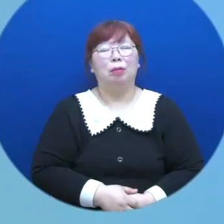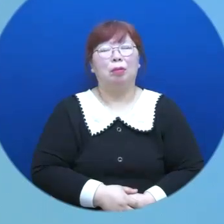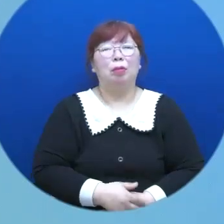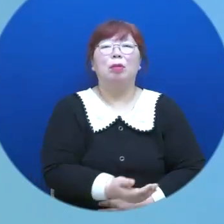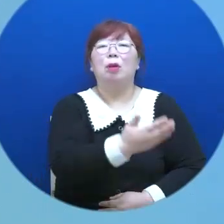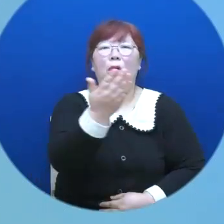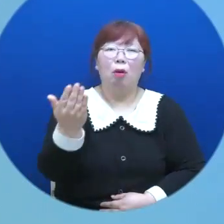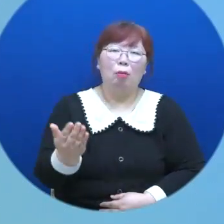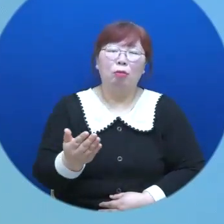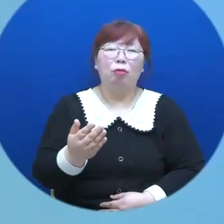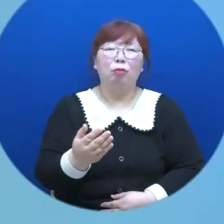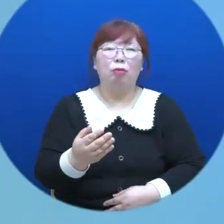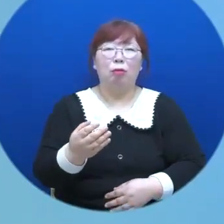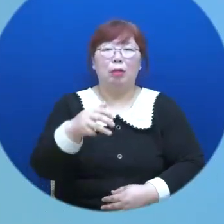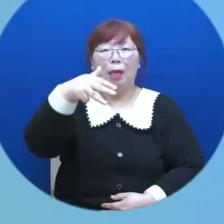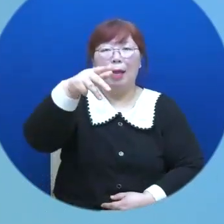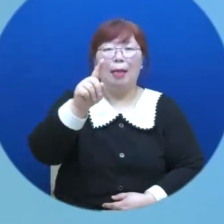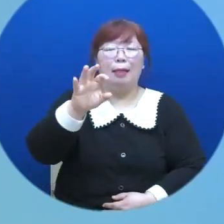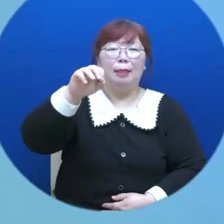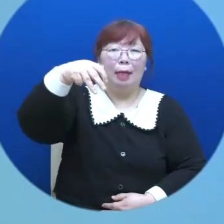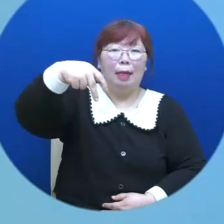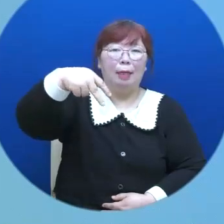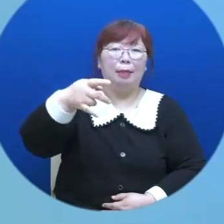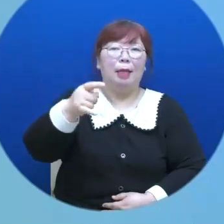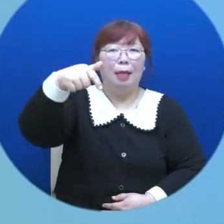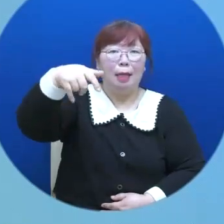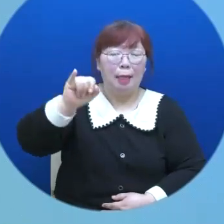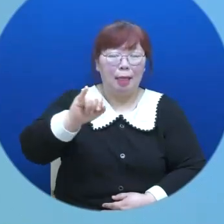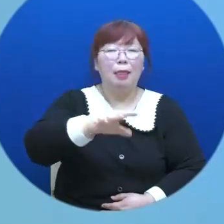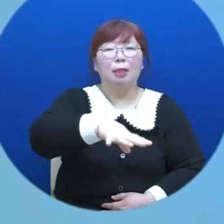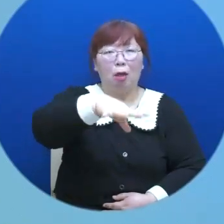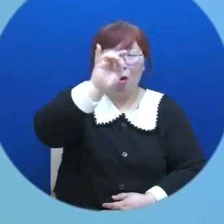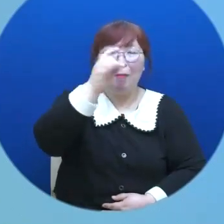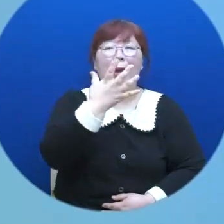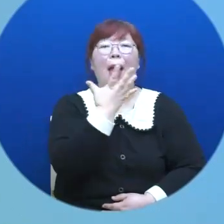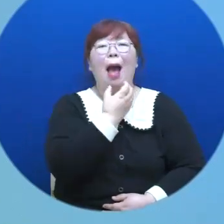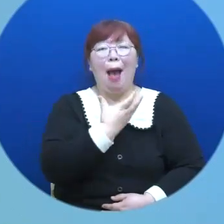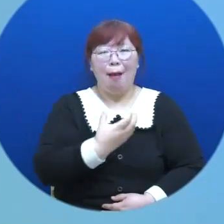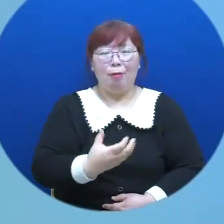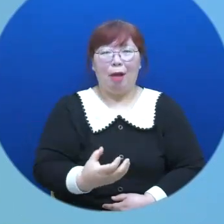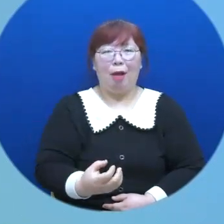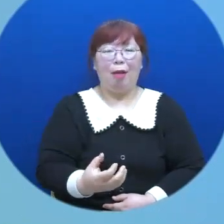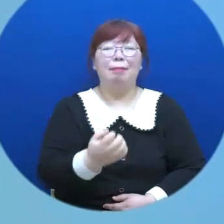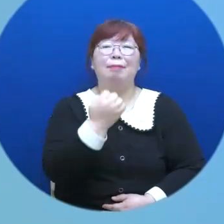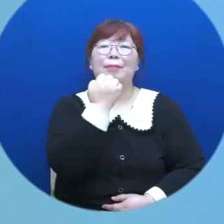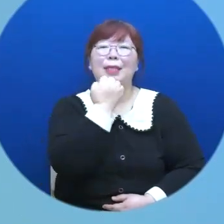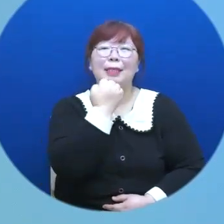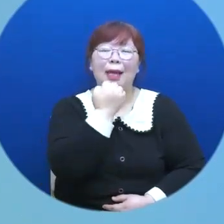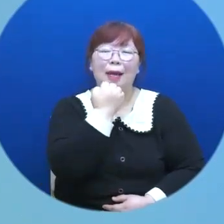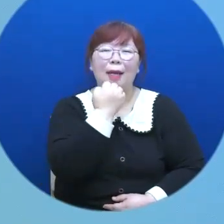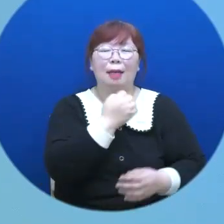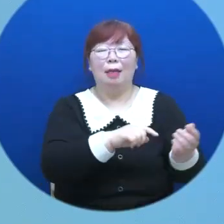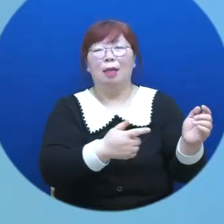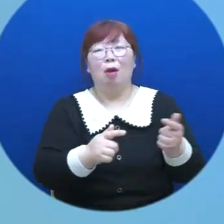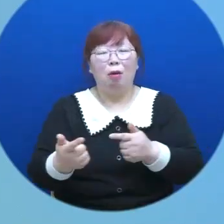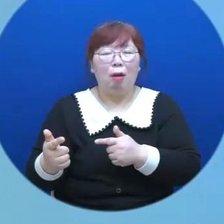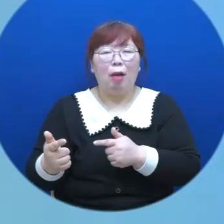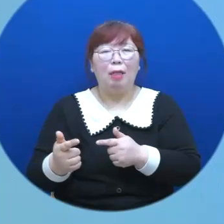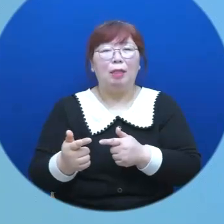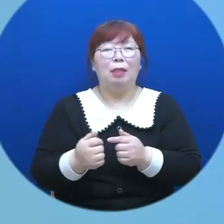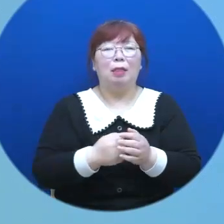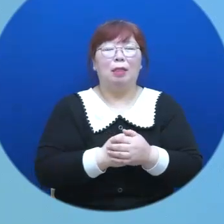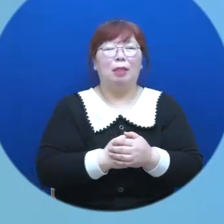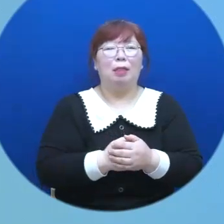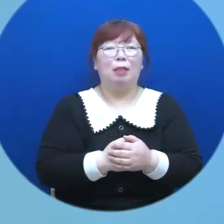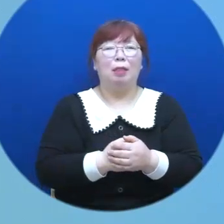여러분, 창세기에 나오는 인물들을 족장이라고 그래요. 아브라함과 이삭과 야곱과 요셉을 4대 족장이라고